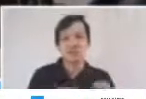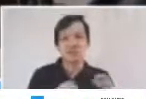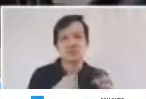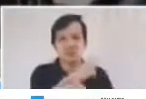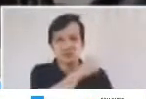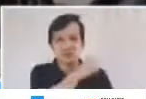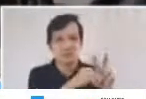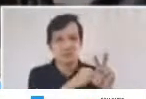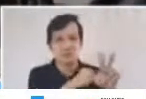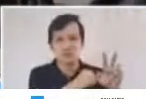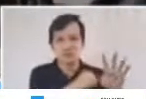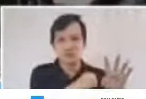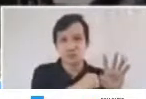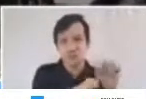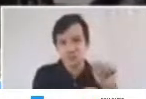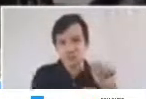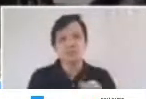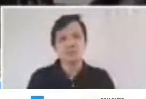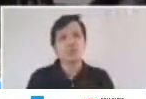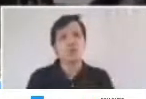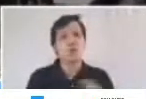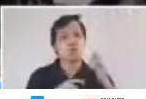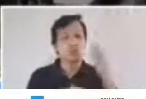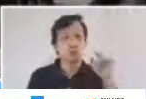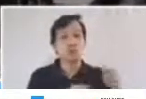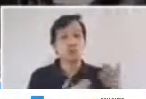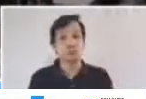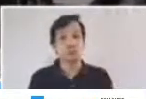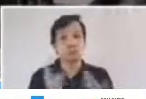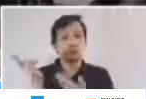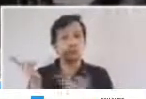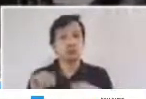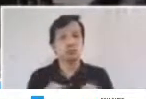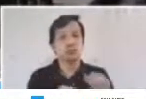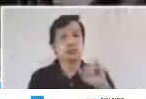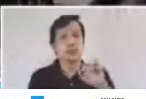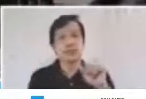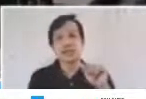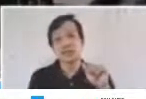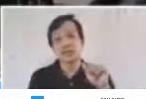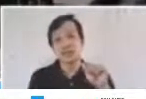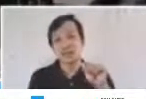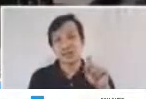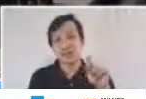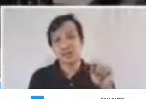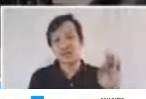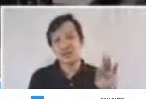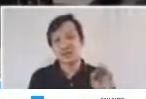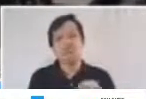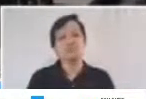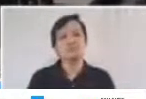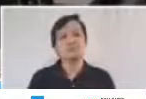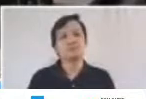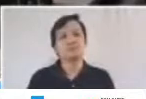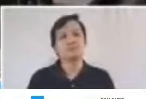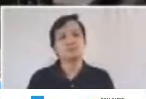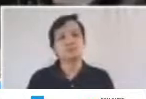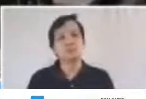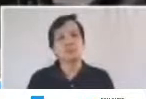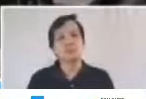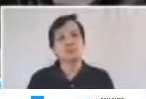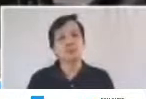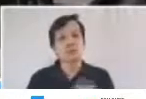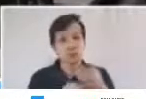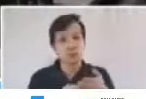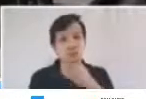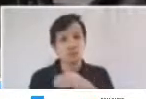Patuloy na rin ipinanawagan ng senador sa publiko na huwag basta-basta maniniwala sa mga scam at fake news